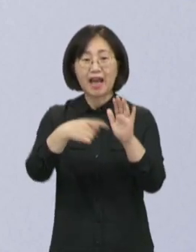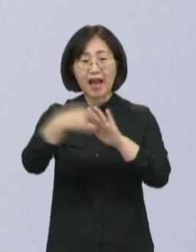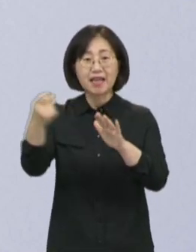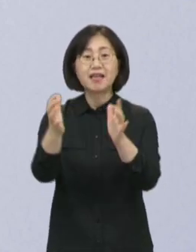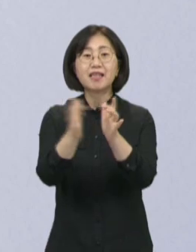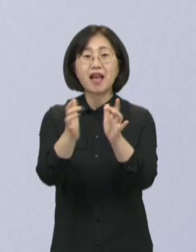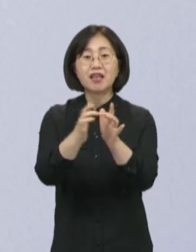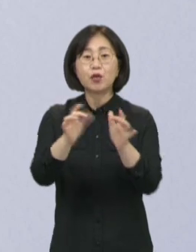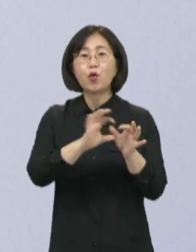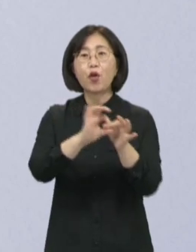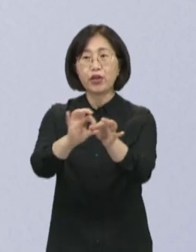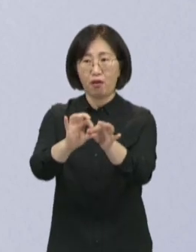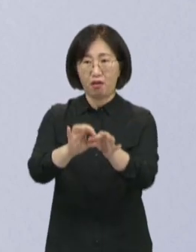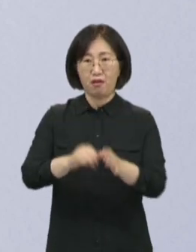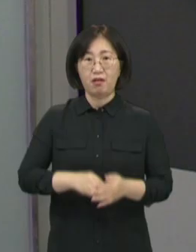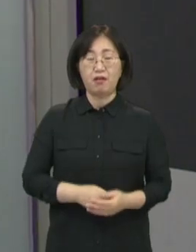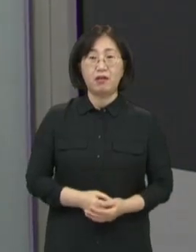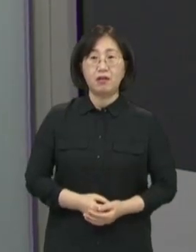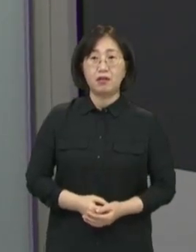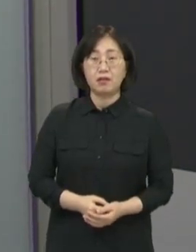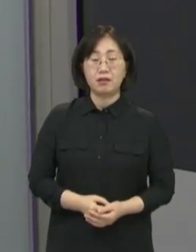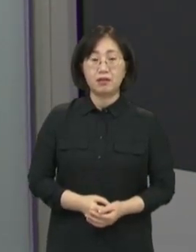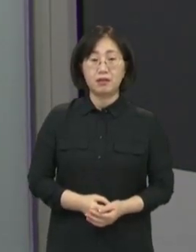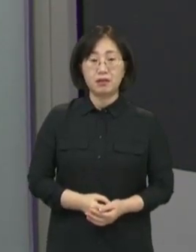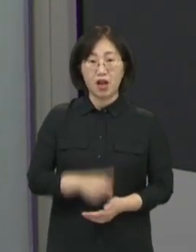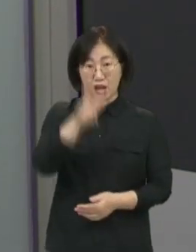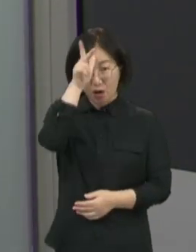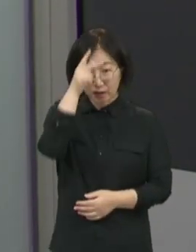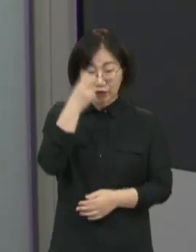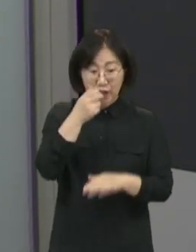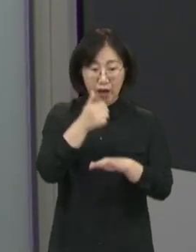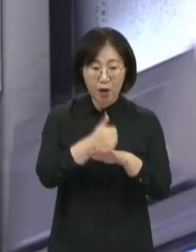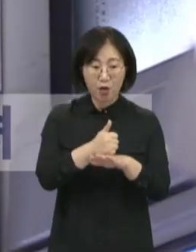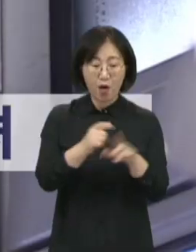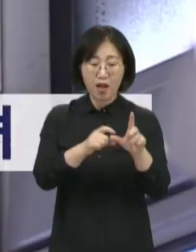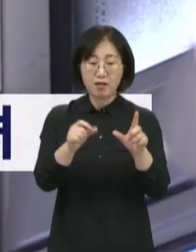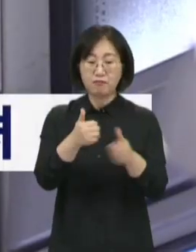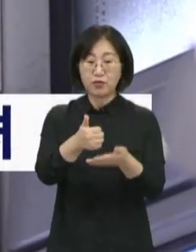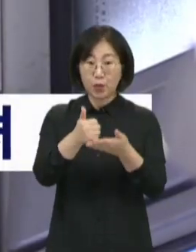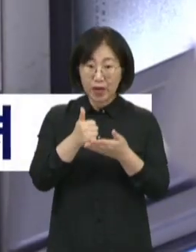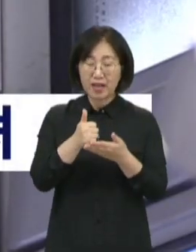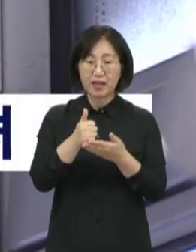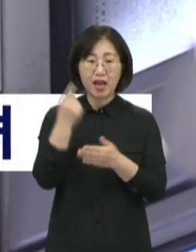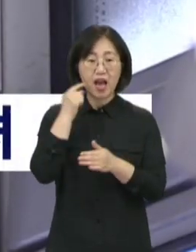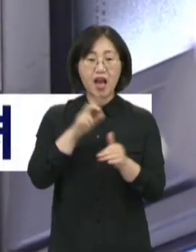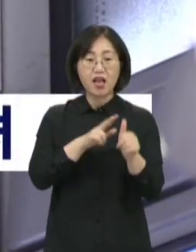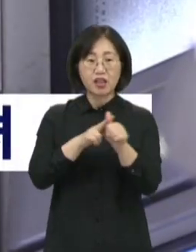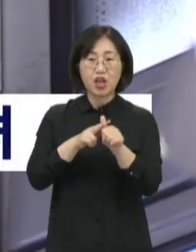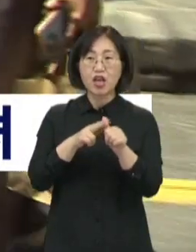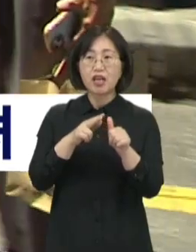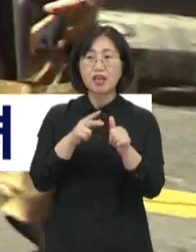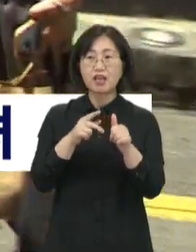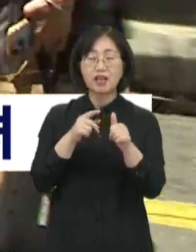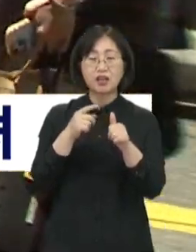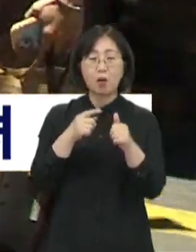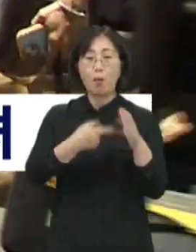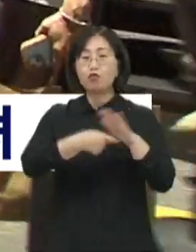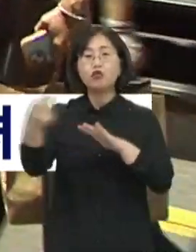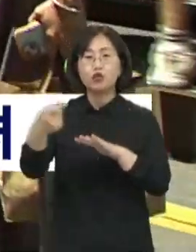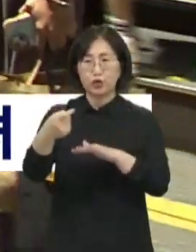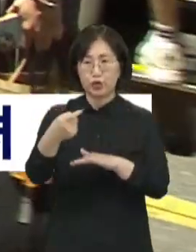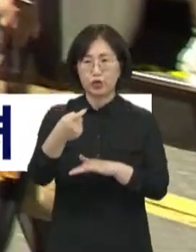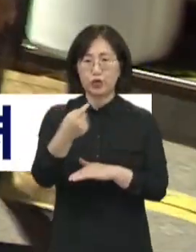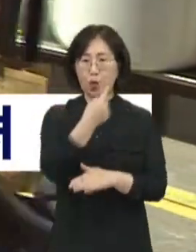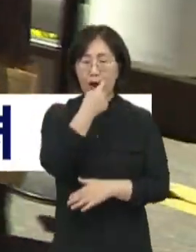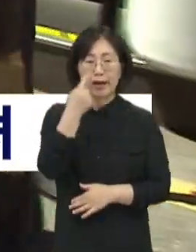악성 스크립트가 삽입이 되어 있었습니다. 경찰 수사 결과 일부 고객들의 개인정보 유출 정황도 드러났는데 정확한 피해